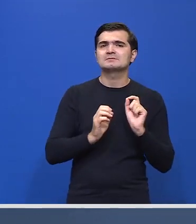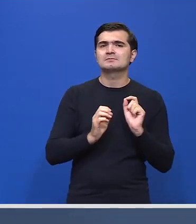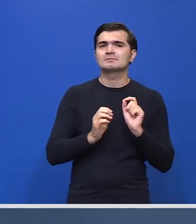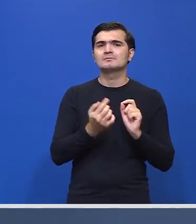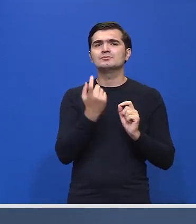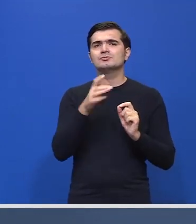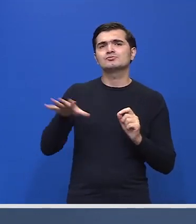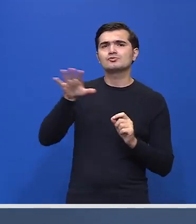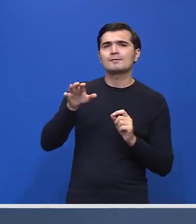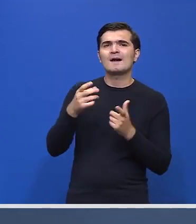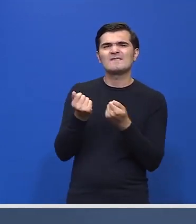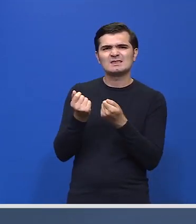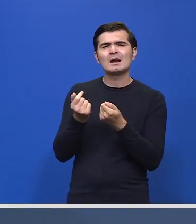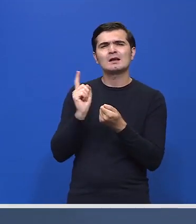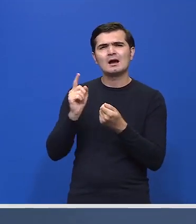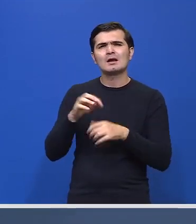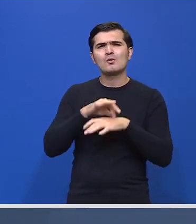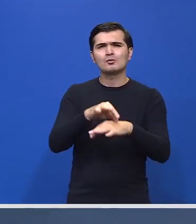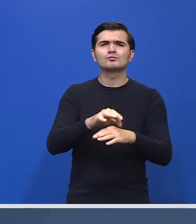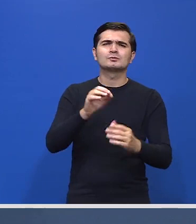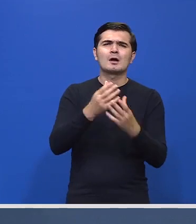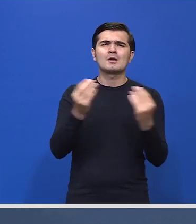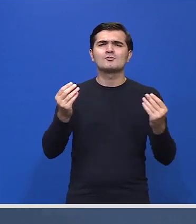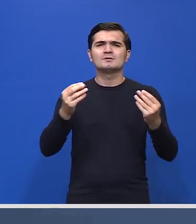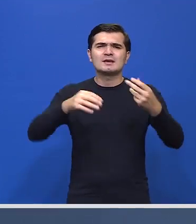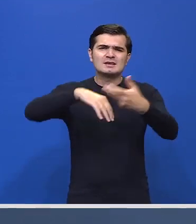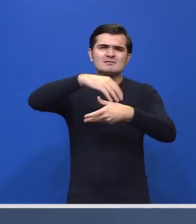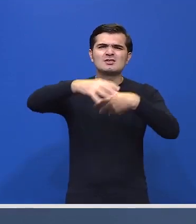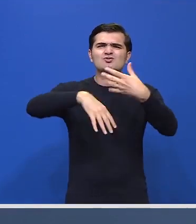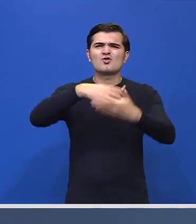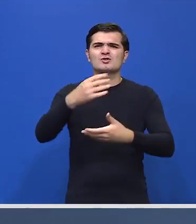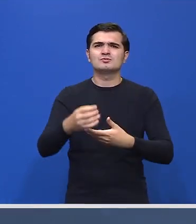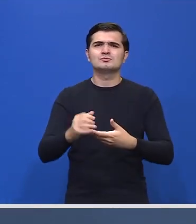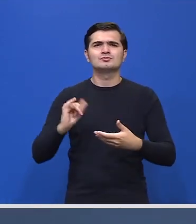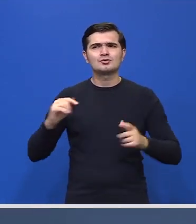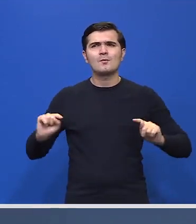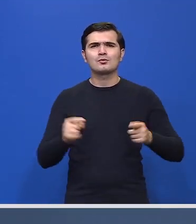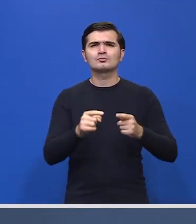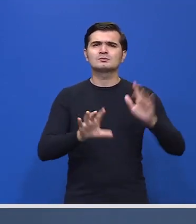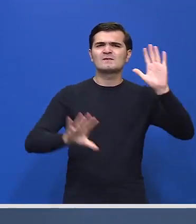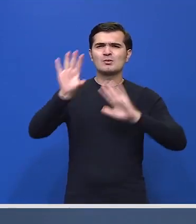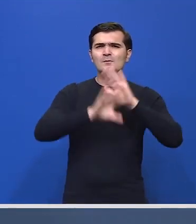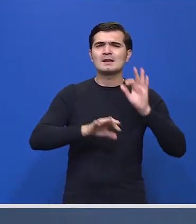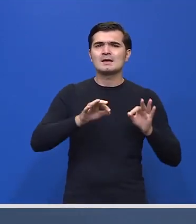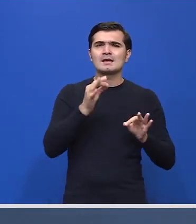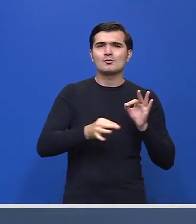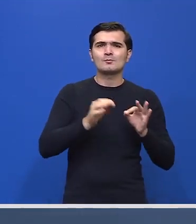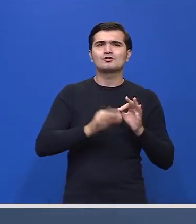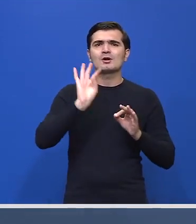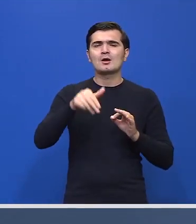din zona fiscală care au condus la distorsiuni și au produs fenomene economice cu efecte